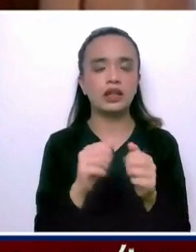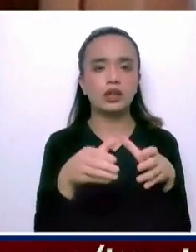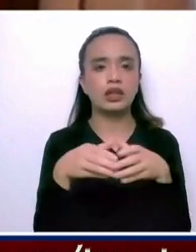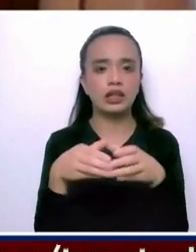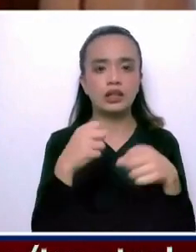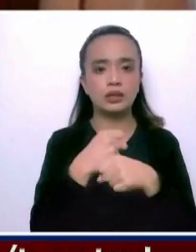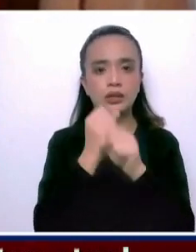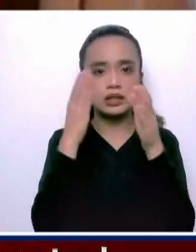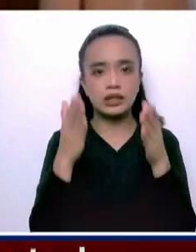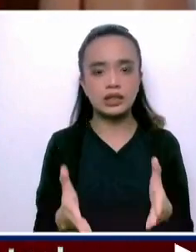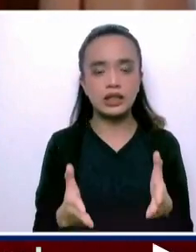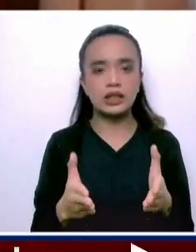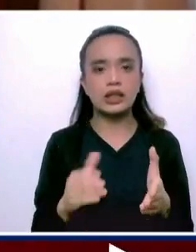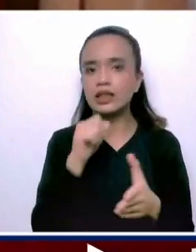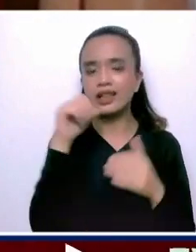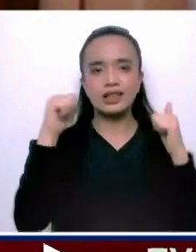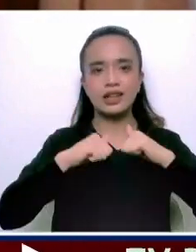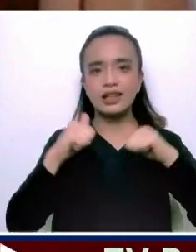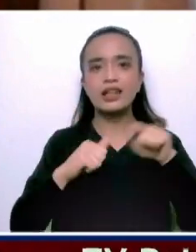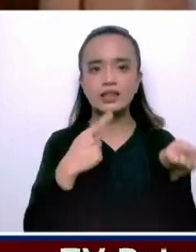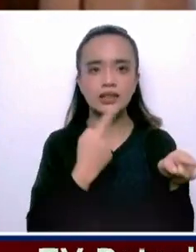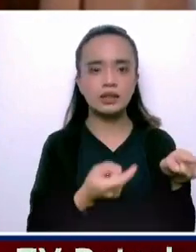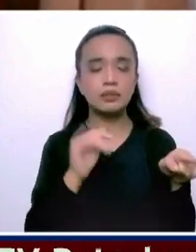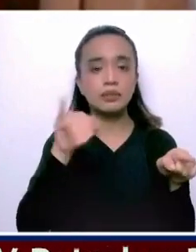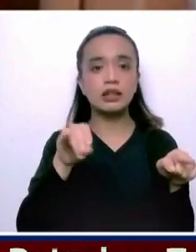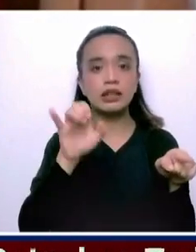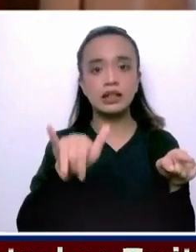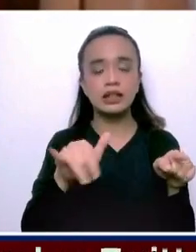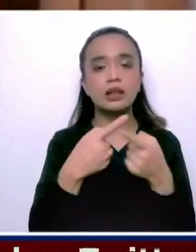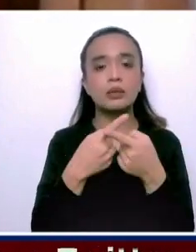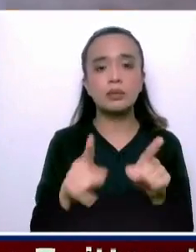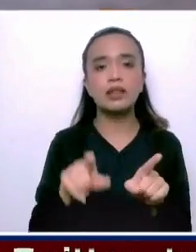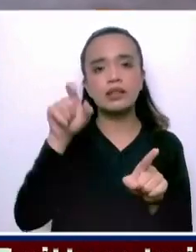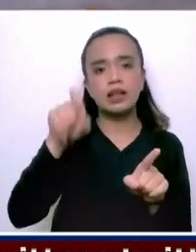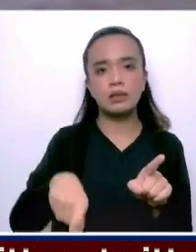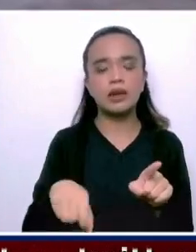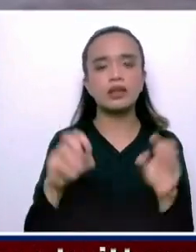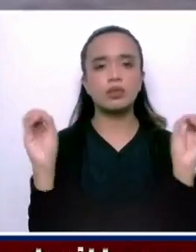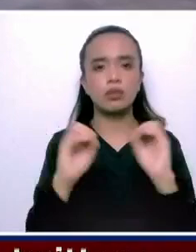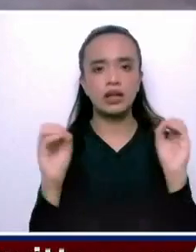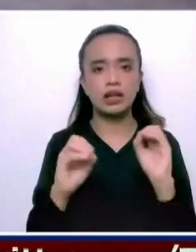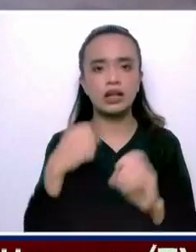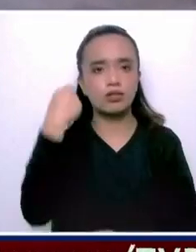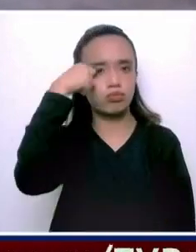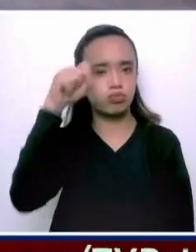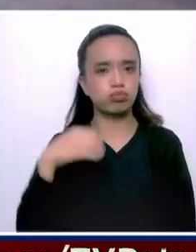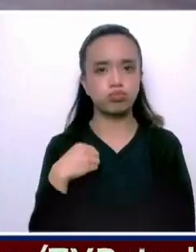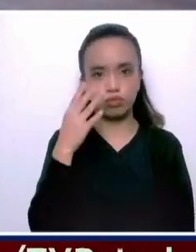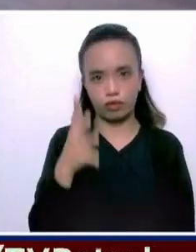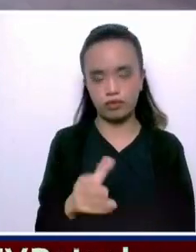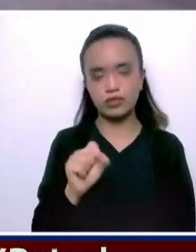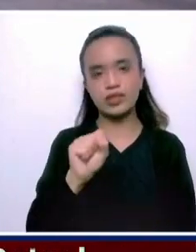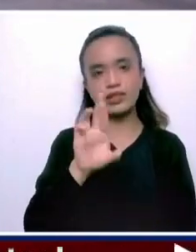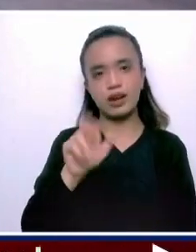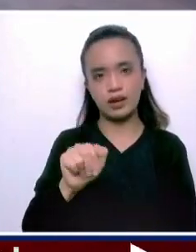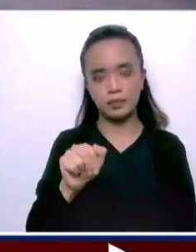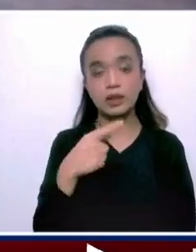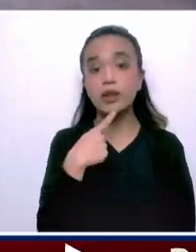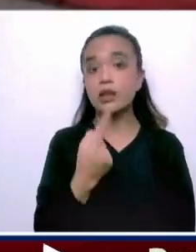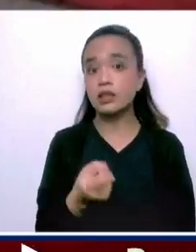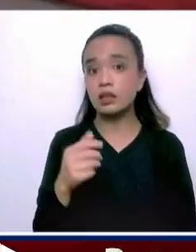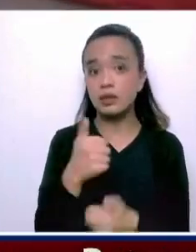Manuel Lamata, pero dapat umanong mawala ang mga tiwaling opisyal sa SRA. Sinabi naman ng mga otoridad na patuloy